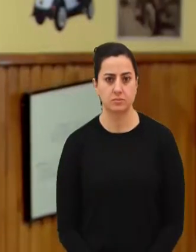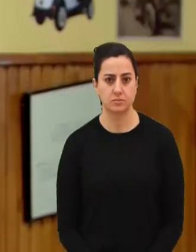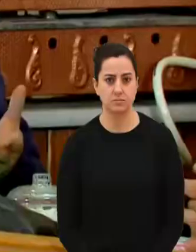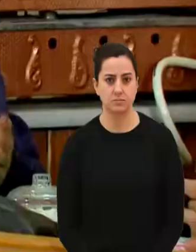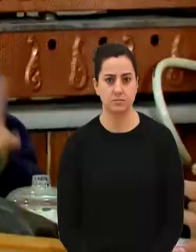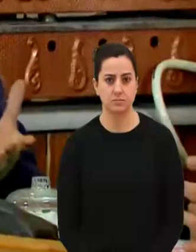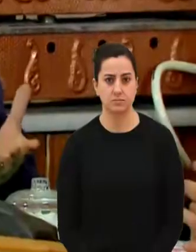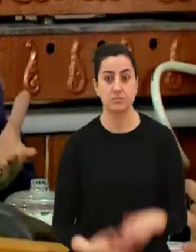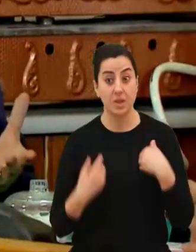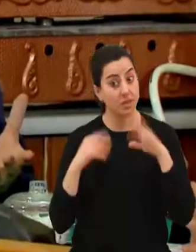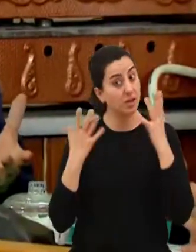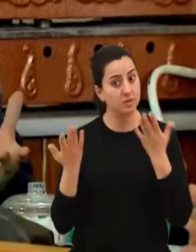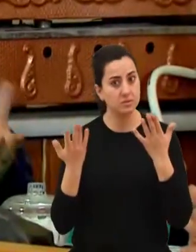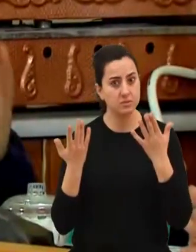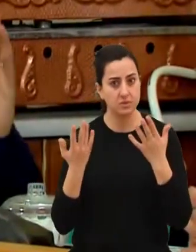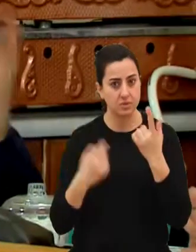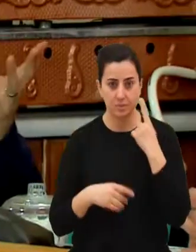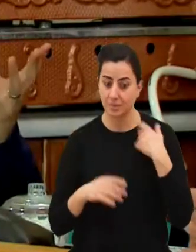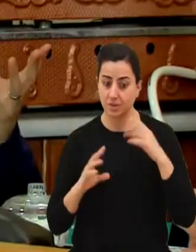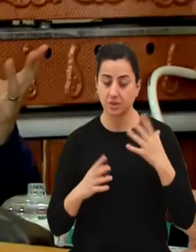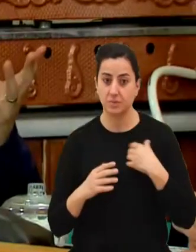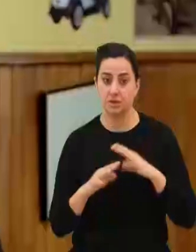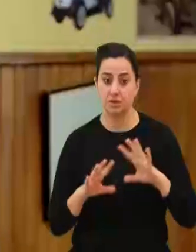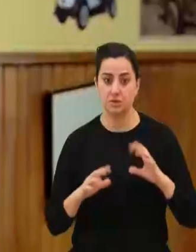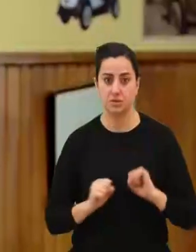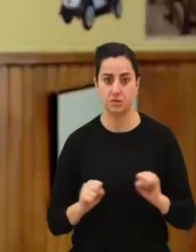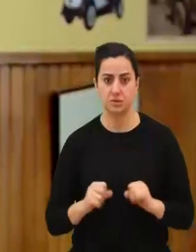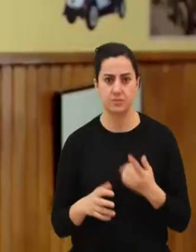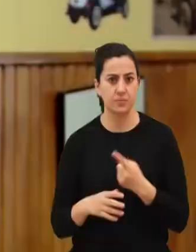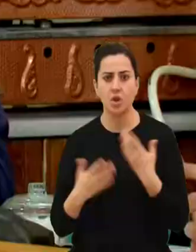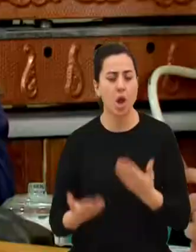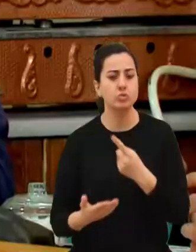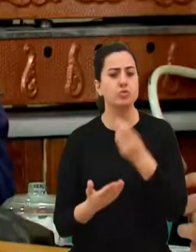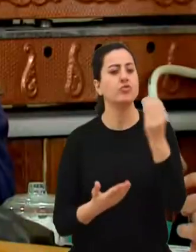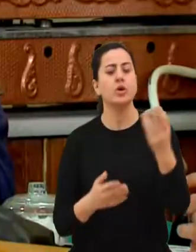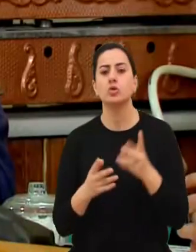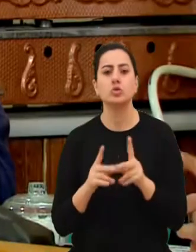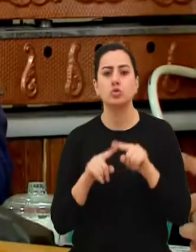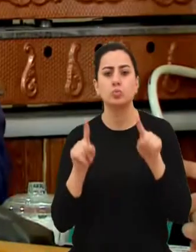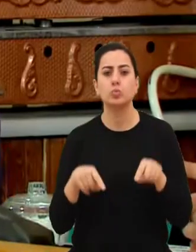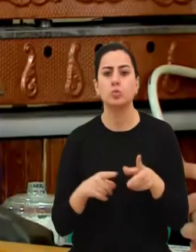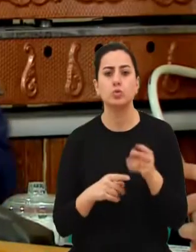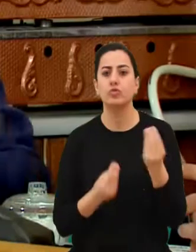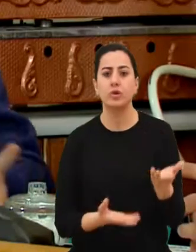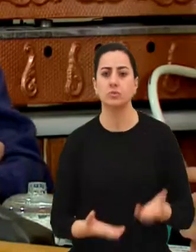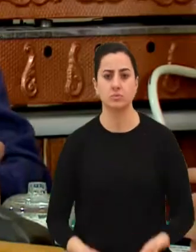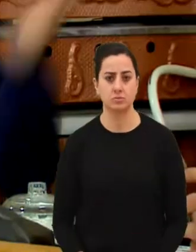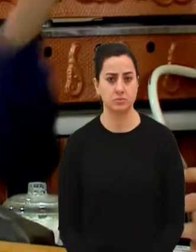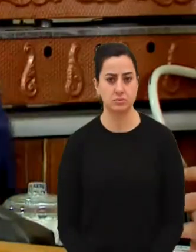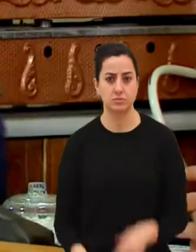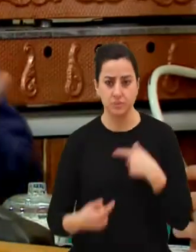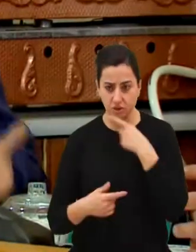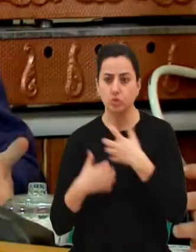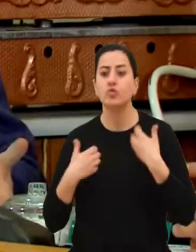Refik, sen beni deli mi edeceksin oğlum? Bak asfalyalarımı iyice attırdın ha. Sen nasıl kaptırıyorsun oğlum lan kuponu? Nasıl kaptırıyorsun lan elinden?